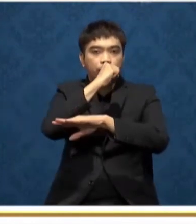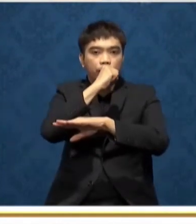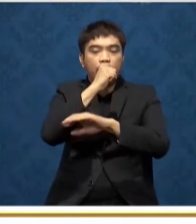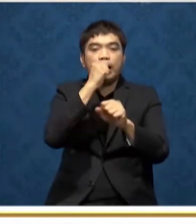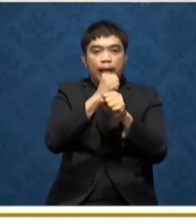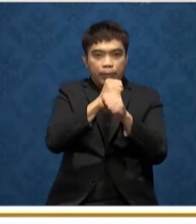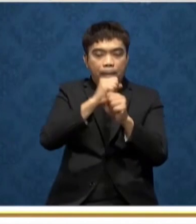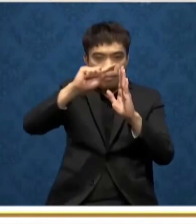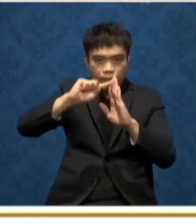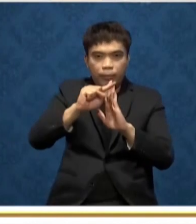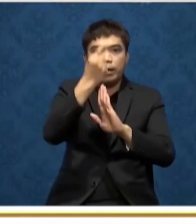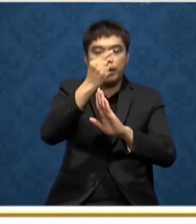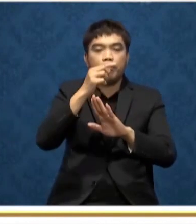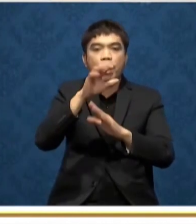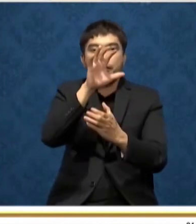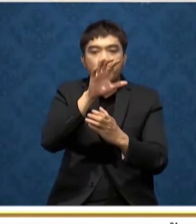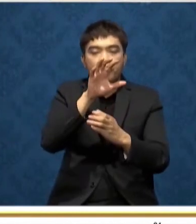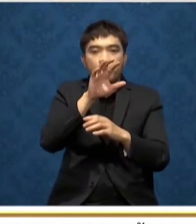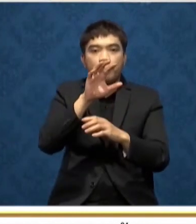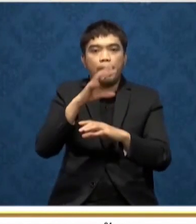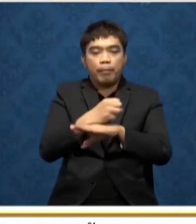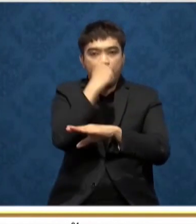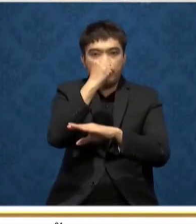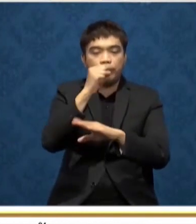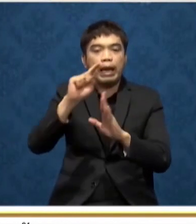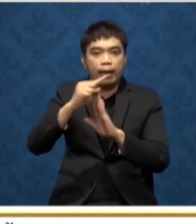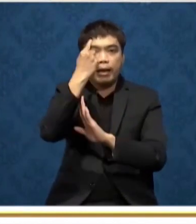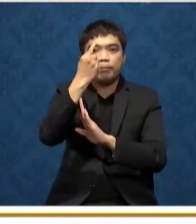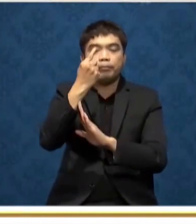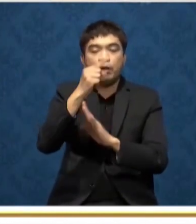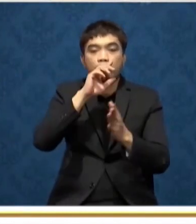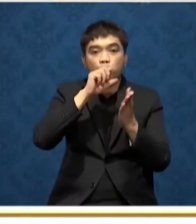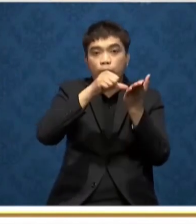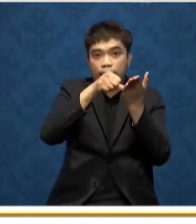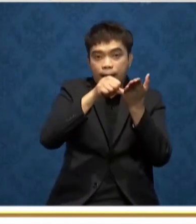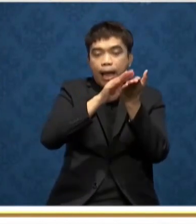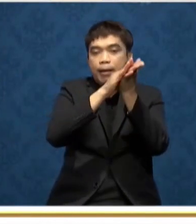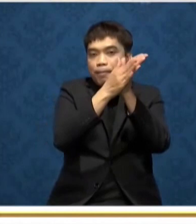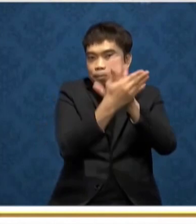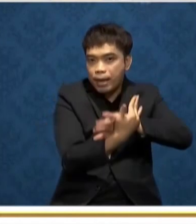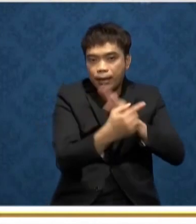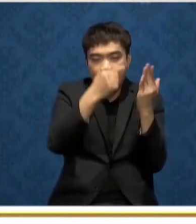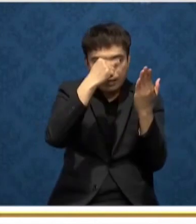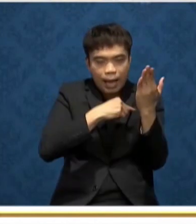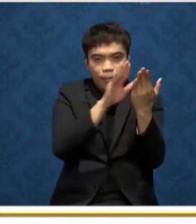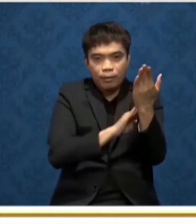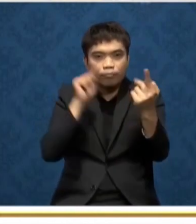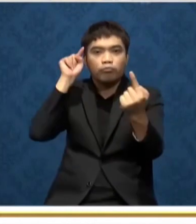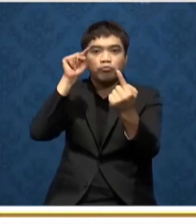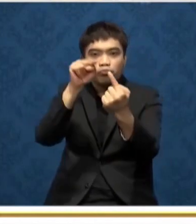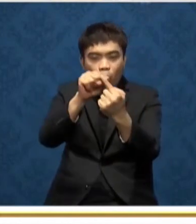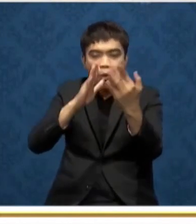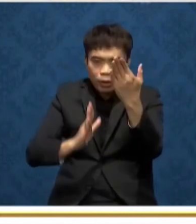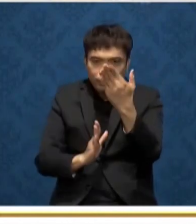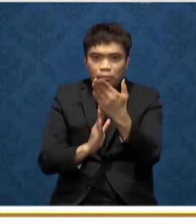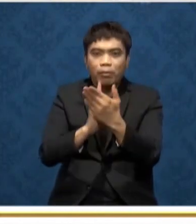นตามแม้ไม่อยู่ในอำนาจแล้วดังนั้นการที่จะปัติรูปเปลยแลประเทศนี้ให้สำเร็จได้เราต้องเริ่